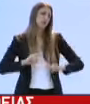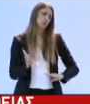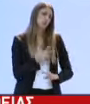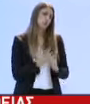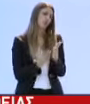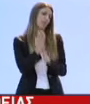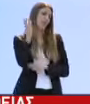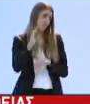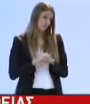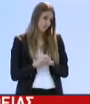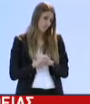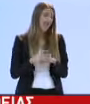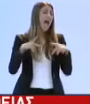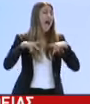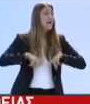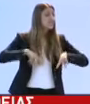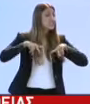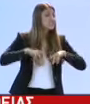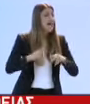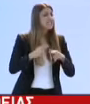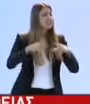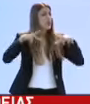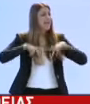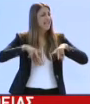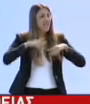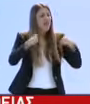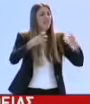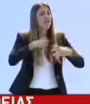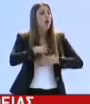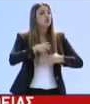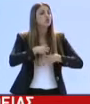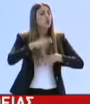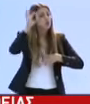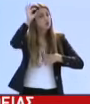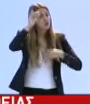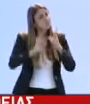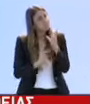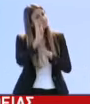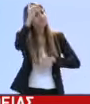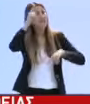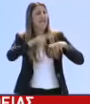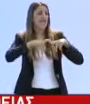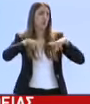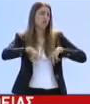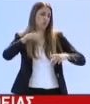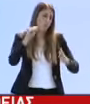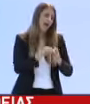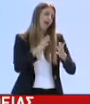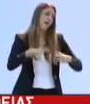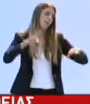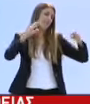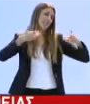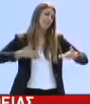η αξιοκρατία τελικά είναι το οξυγόνο της αναγέννησης του ελληνικού κράτους. Η